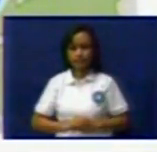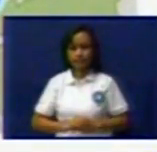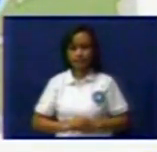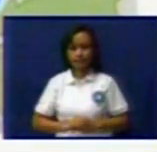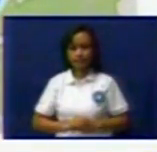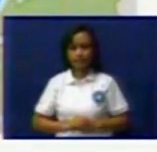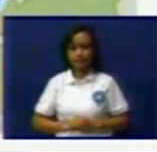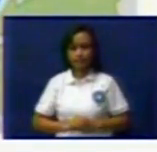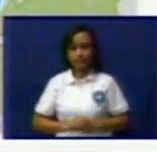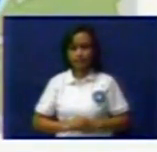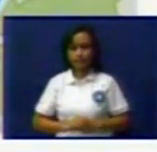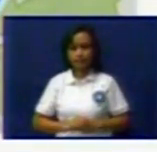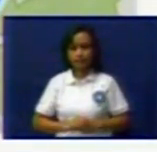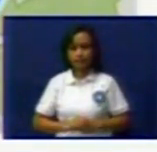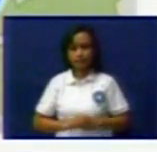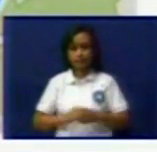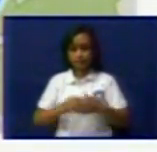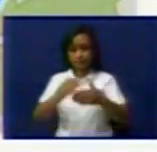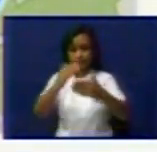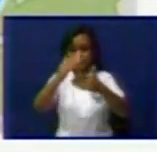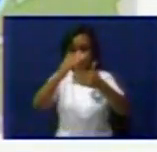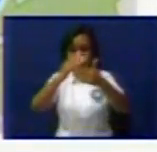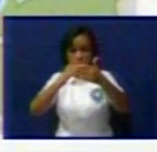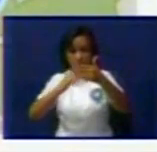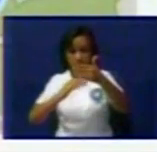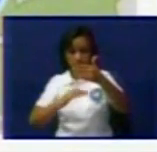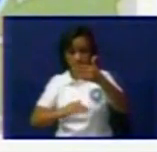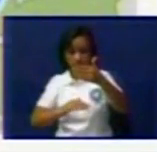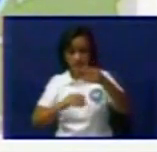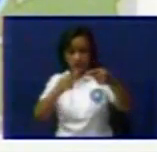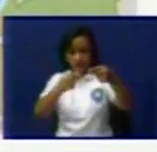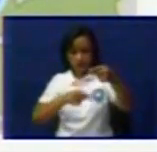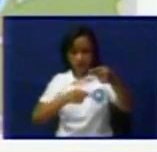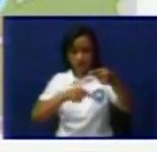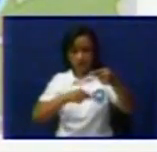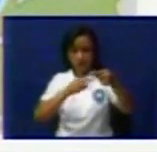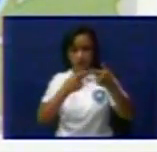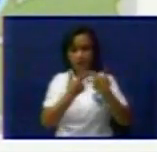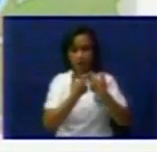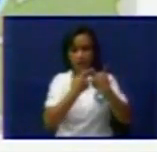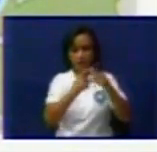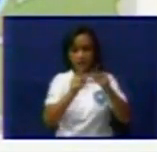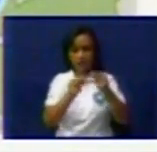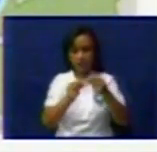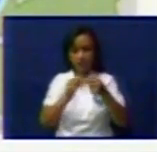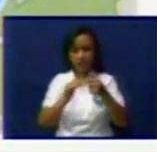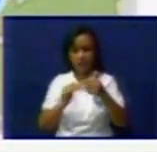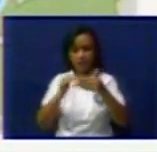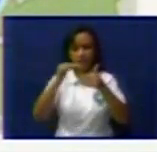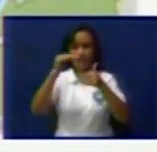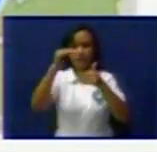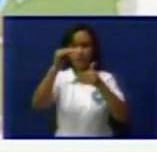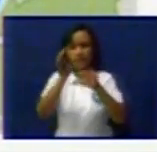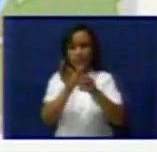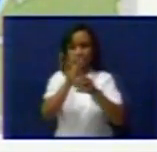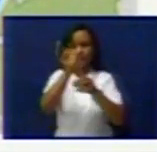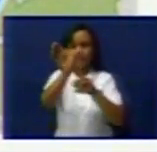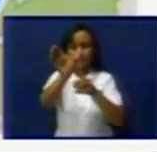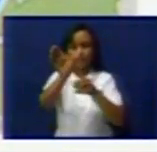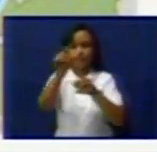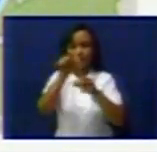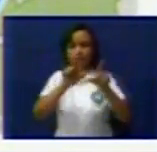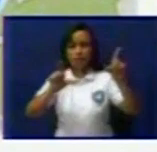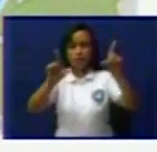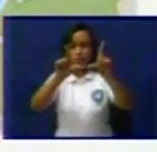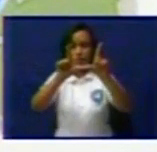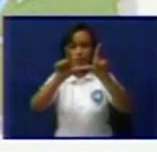那么这个是自贸区，这是保税加工区。 Por abajo vemos la zona de libre comercio, arriba es